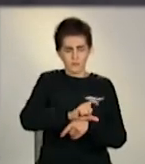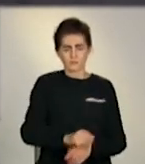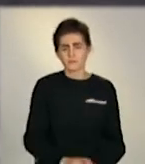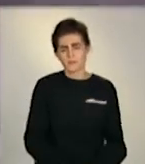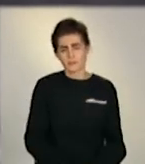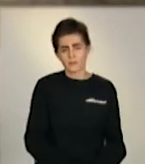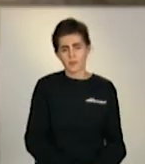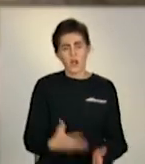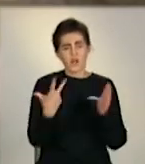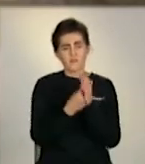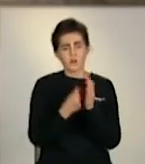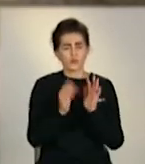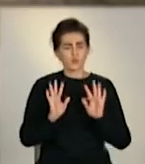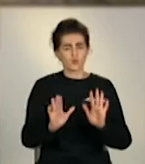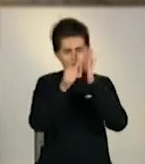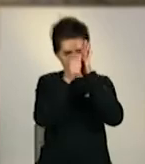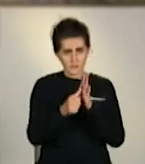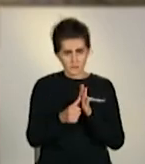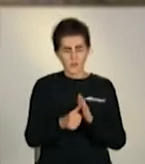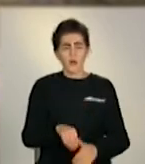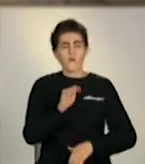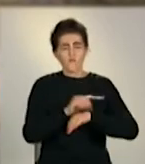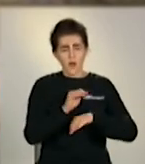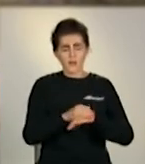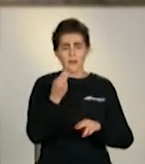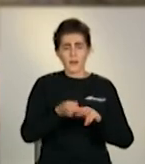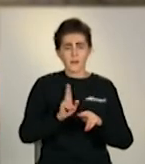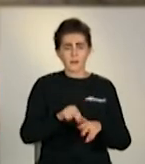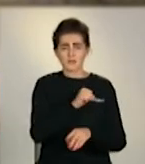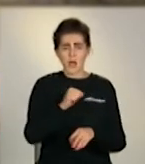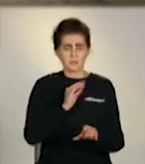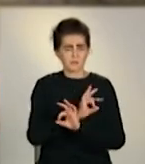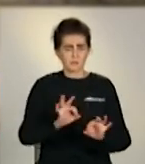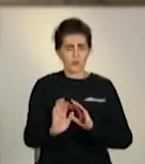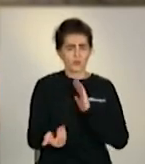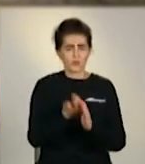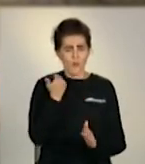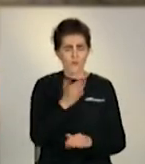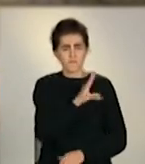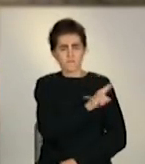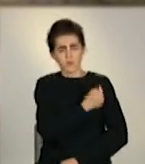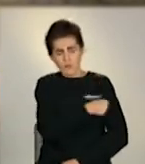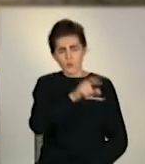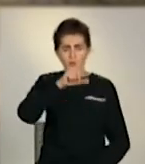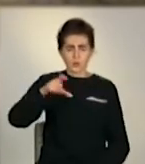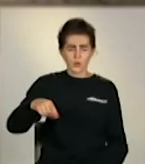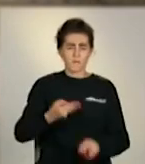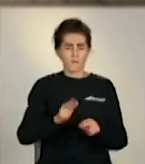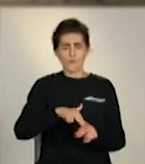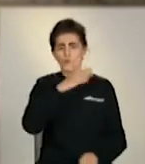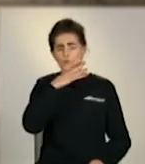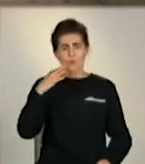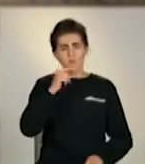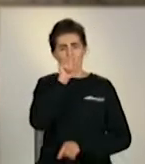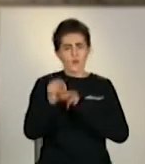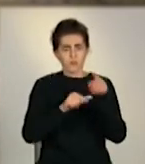Вакцинам всього півроку, фактично, і це абсолютно нове щось для медицини і для людства. Через це дуже багато якби